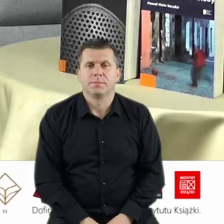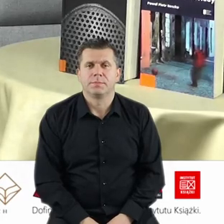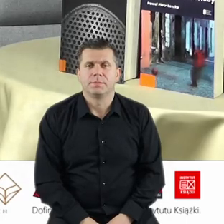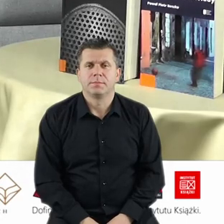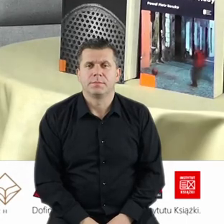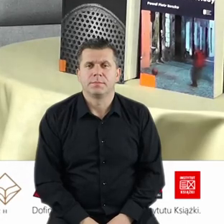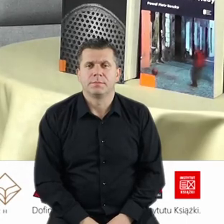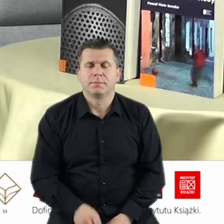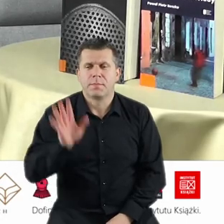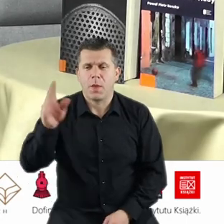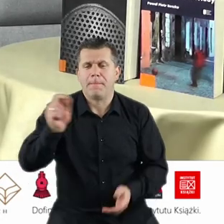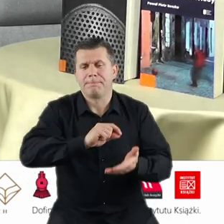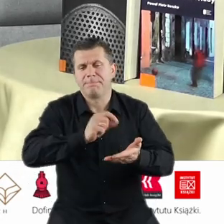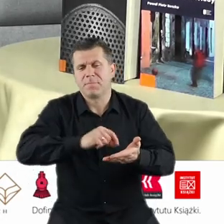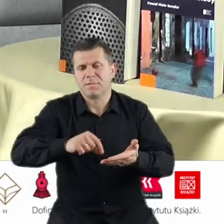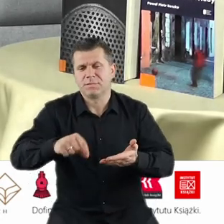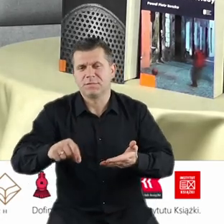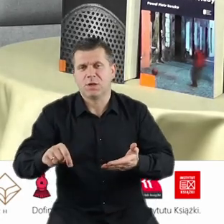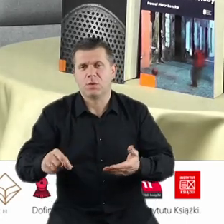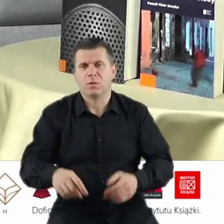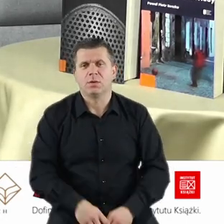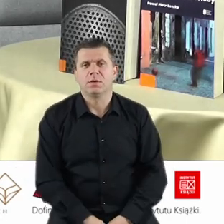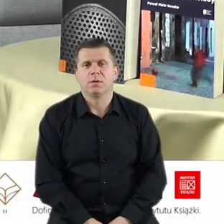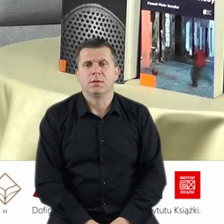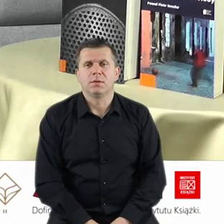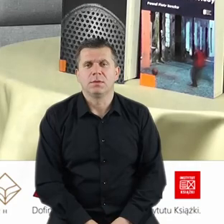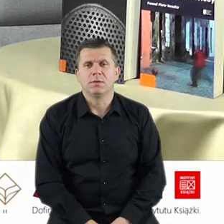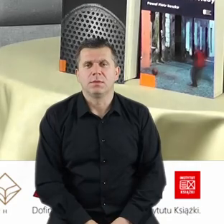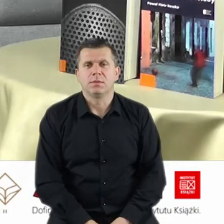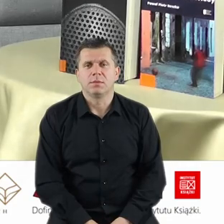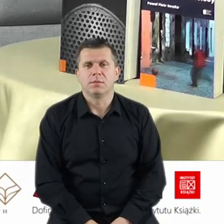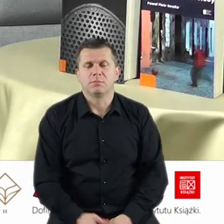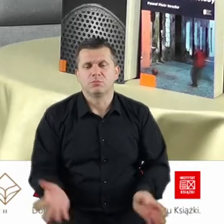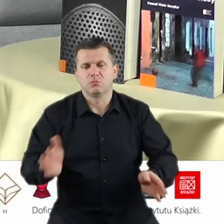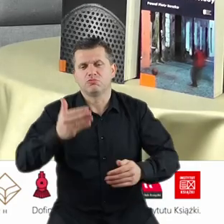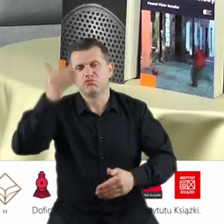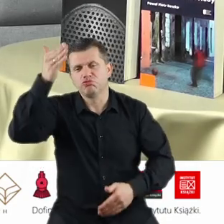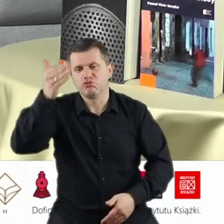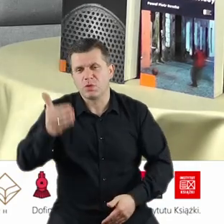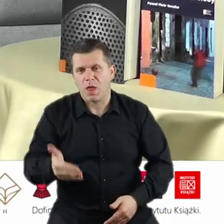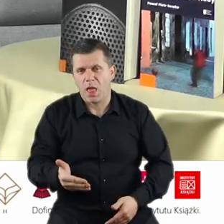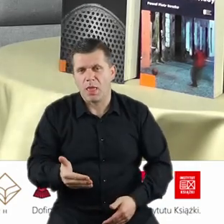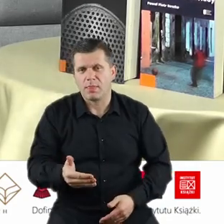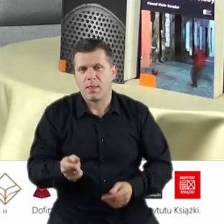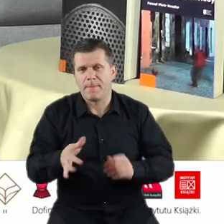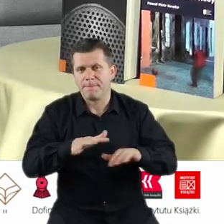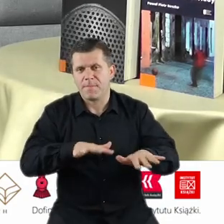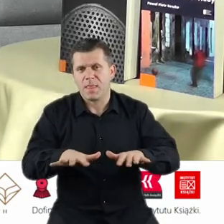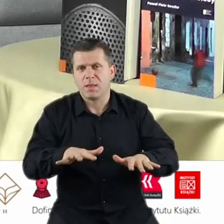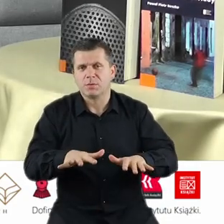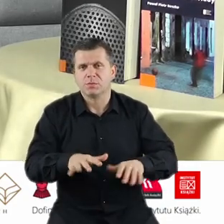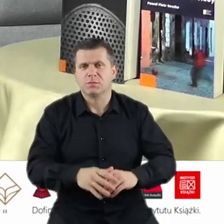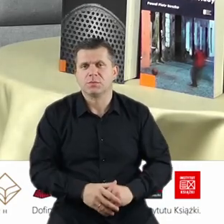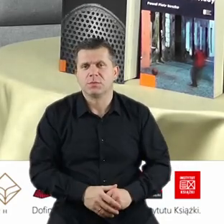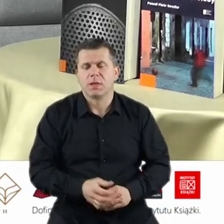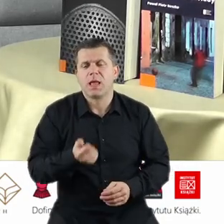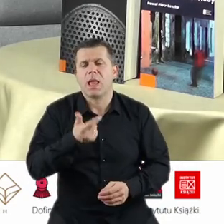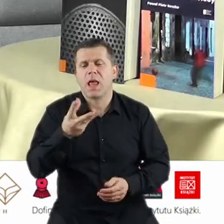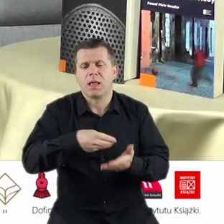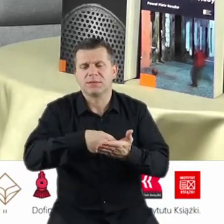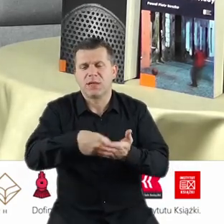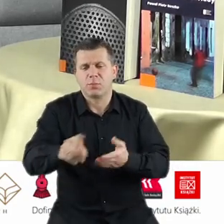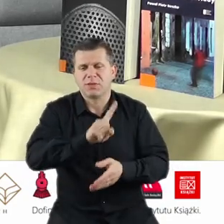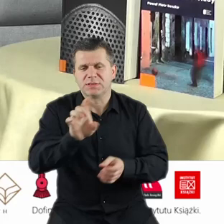I pisał, miał też taki pisał tam na ścianie, czy w jakimś takim widocznym miejscu,